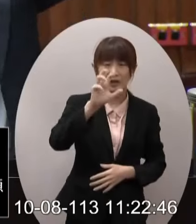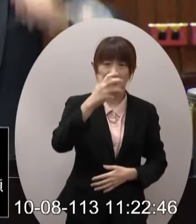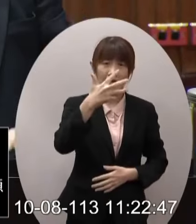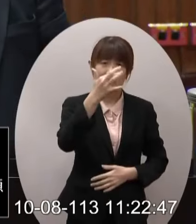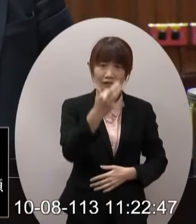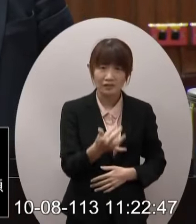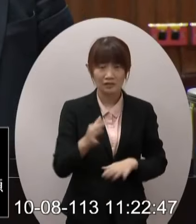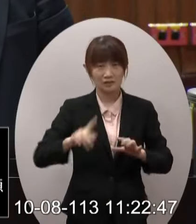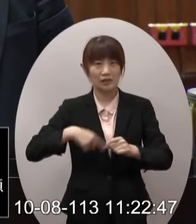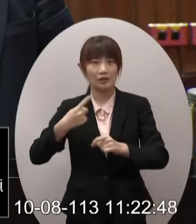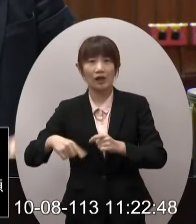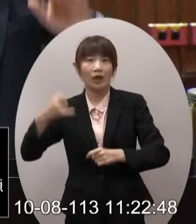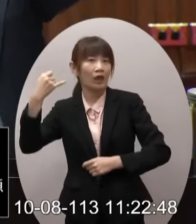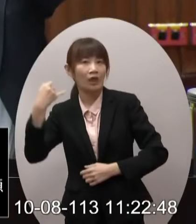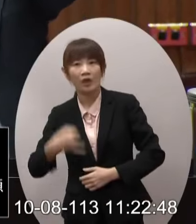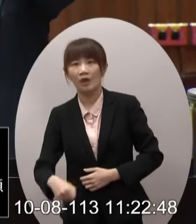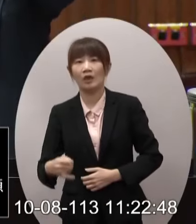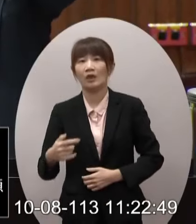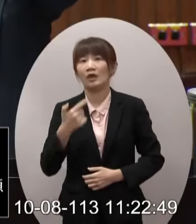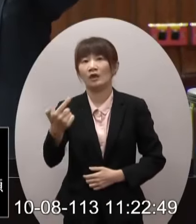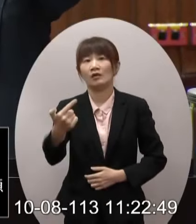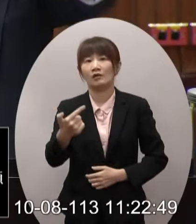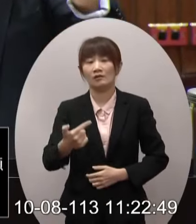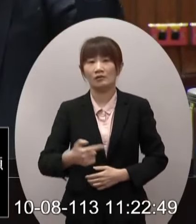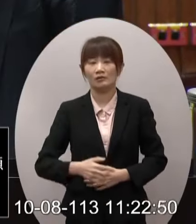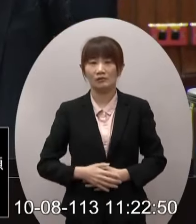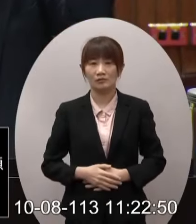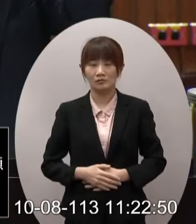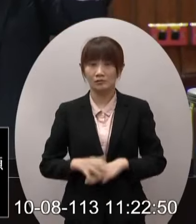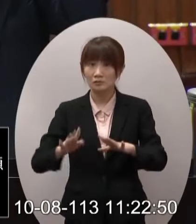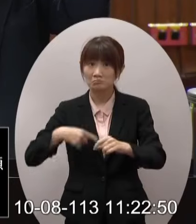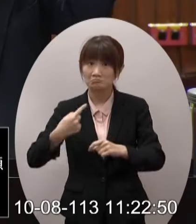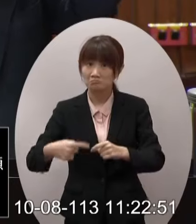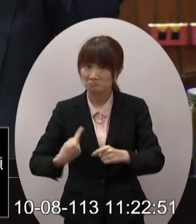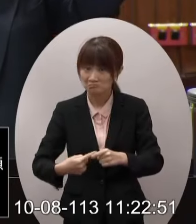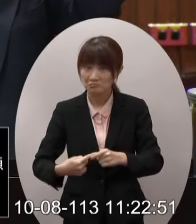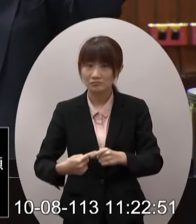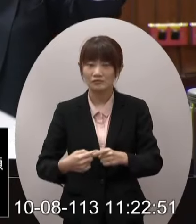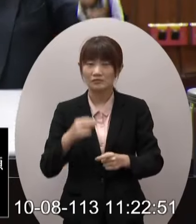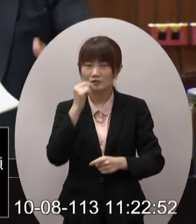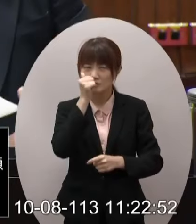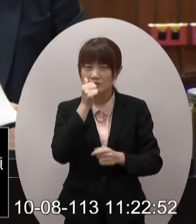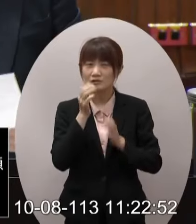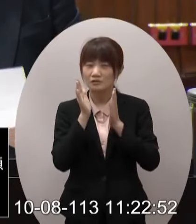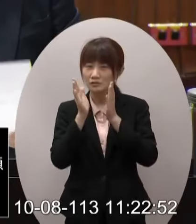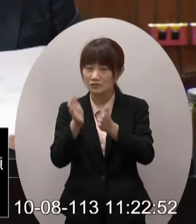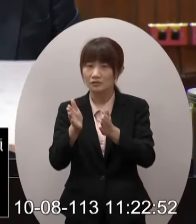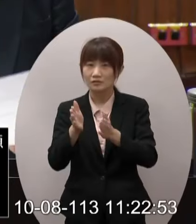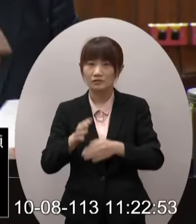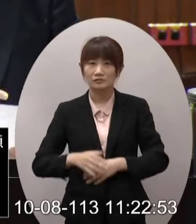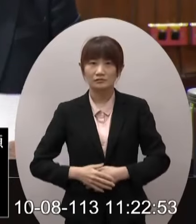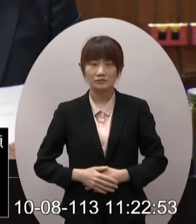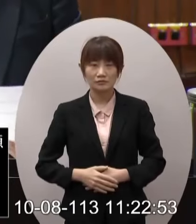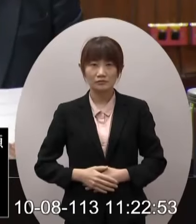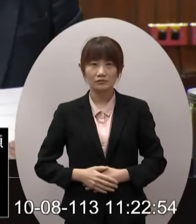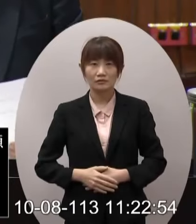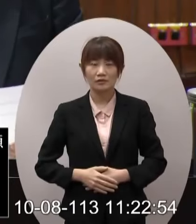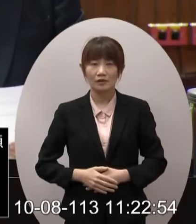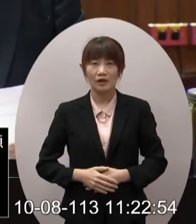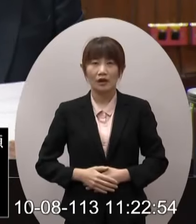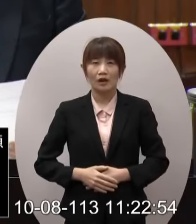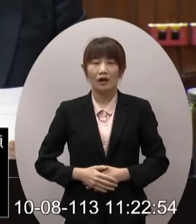今年更惨。今年，尤其是我们宣告了，好不容